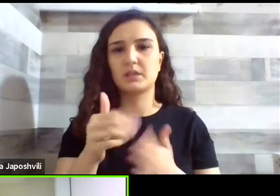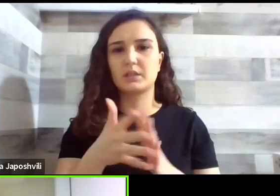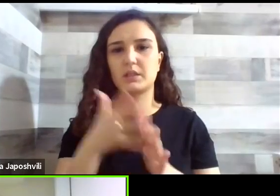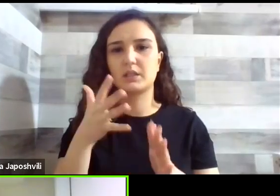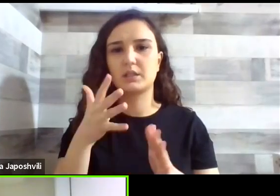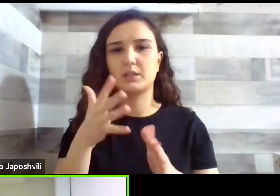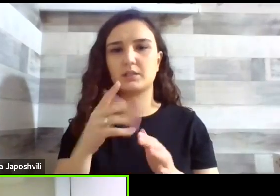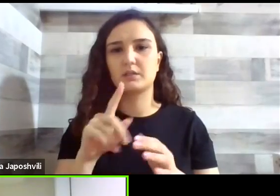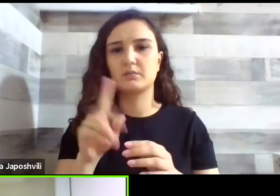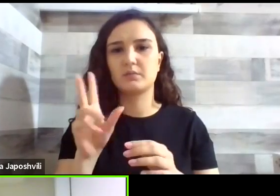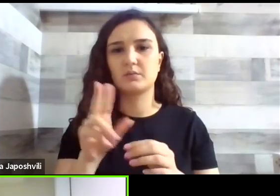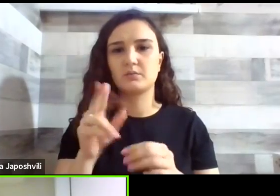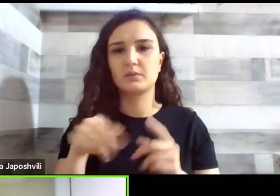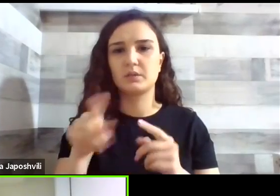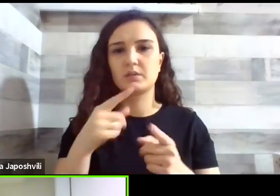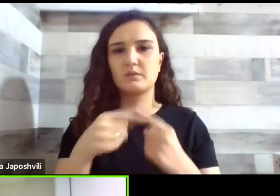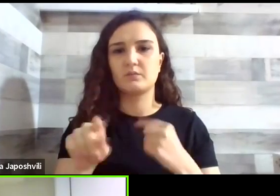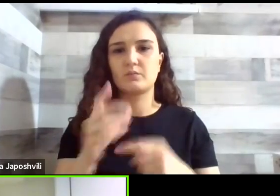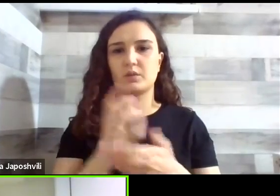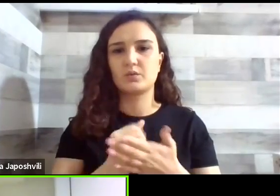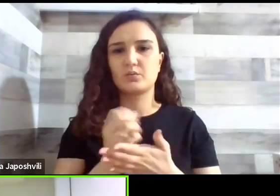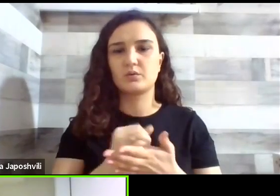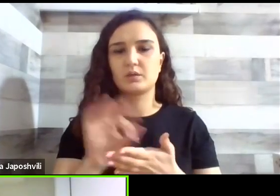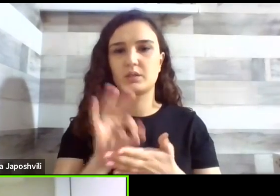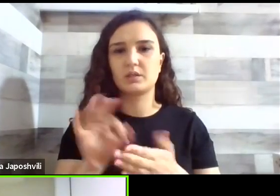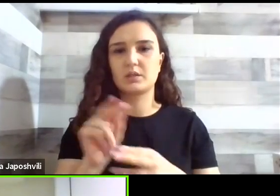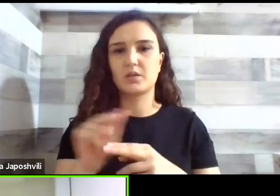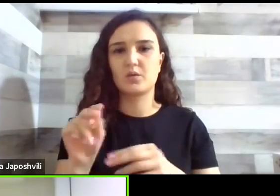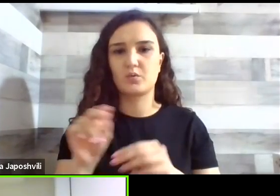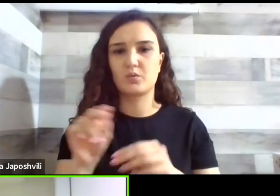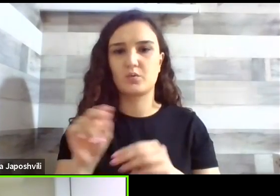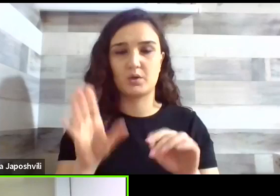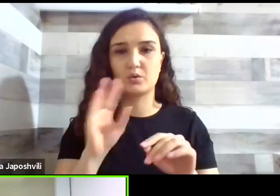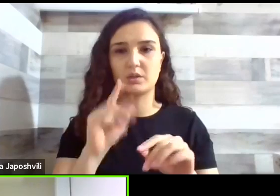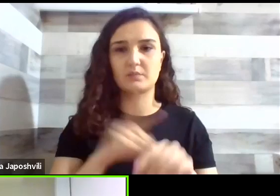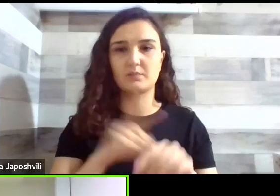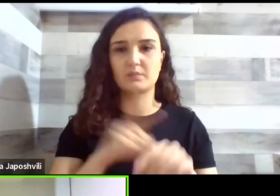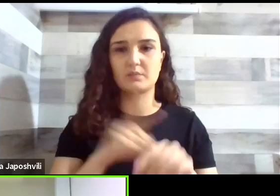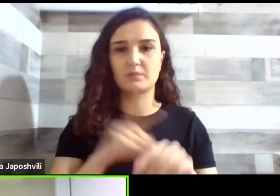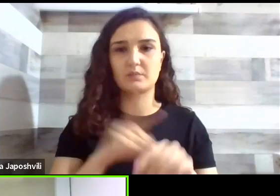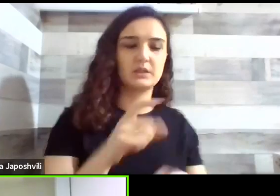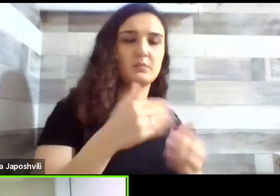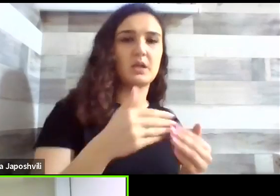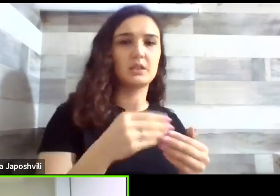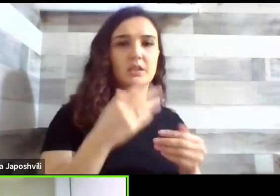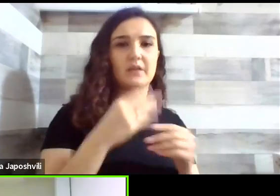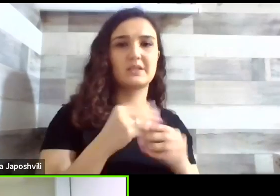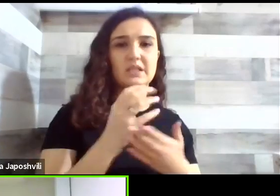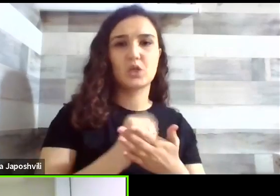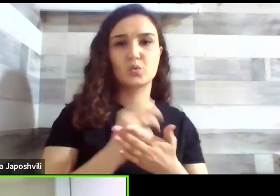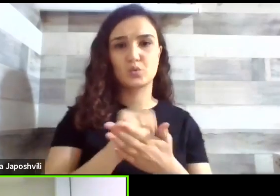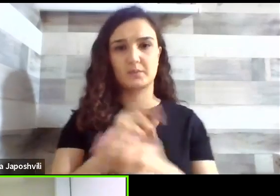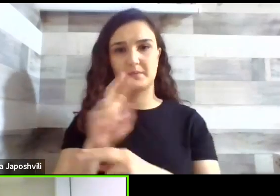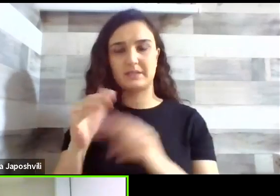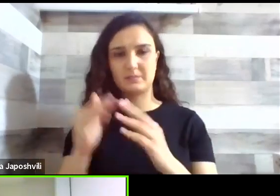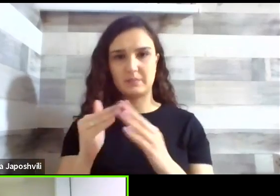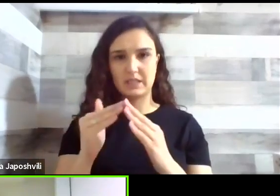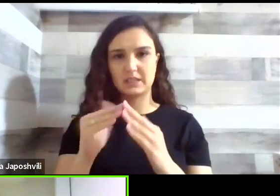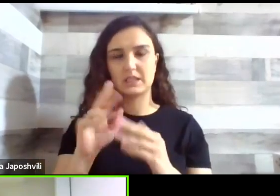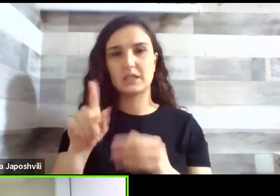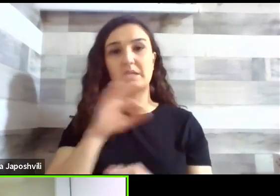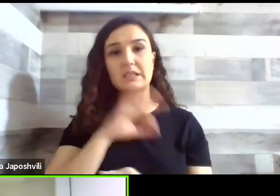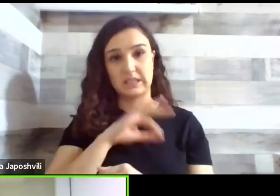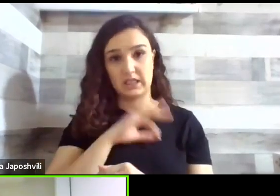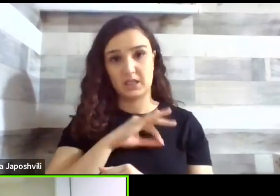doar pactivrat, a gan scoabul resurse, a hop, a saubari. Nis rodesat specialiste, tuft, quat tavisi resurse, knigis binaze, da ima si